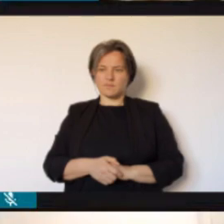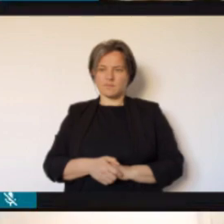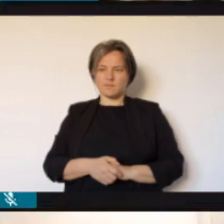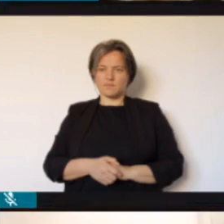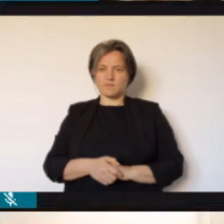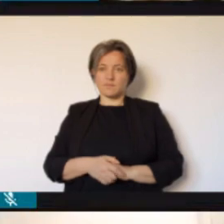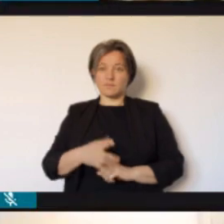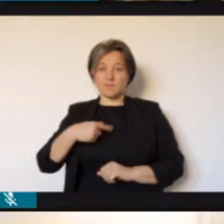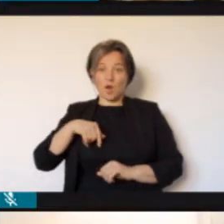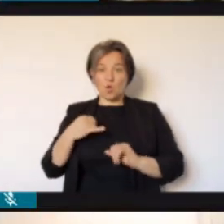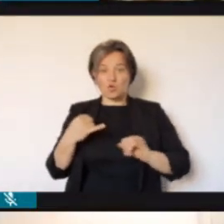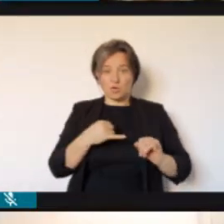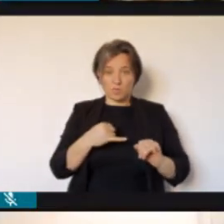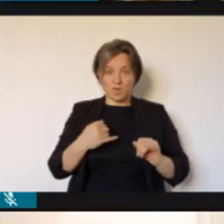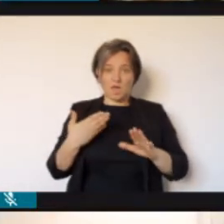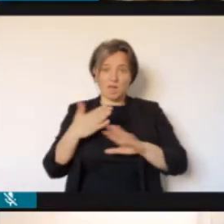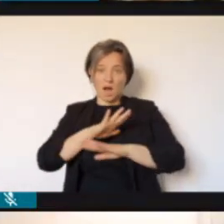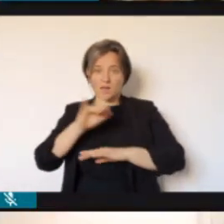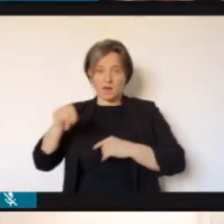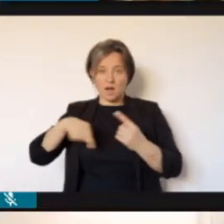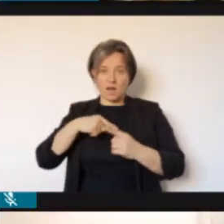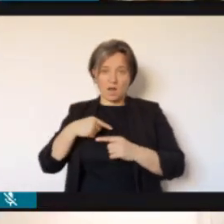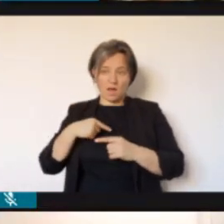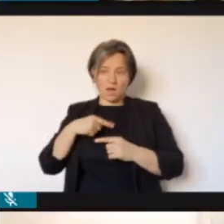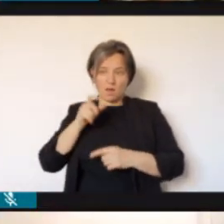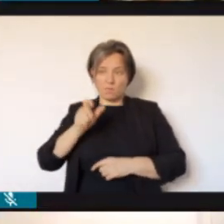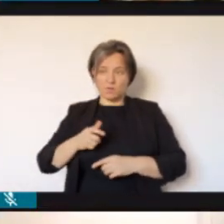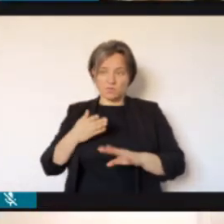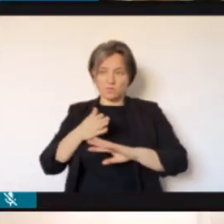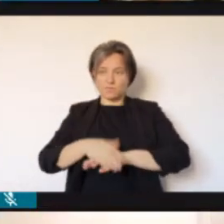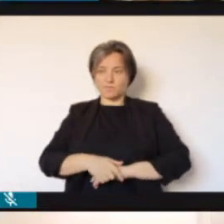Dai, usciamo, così può entrare lui.